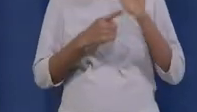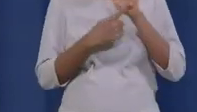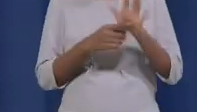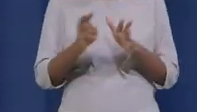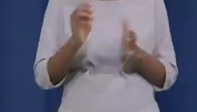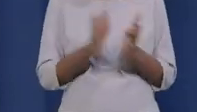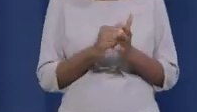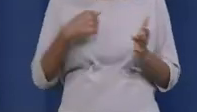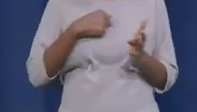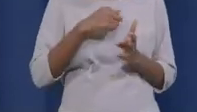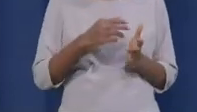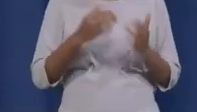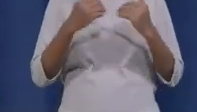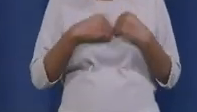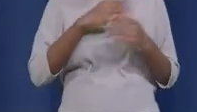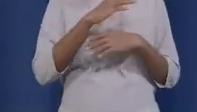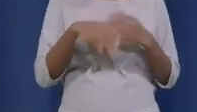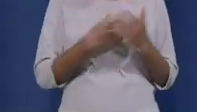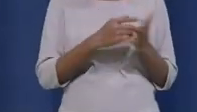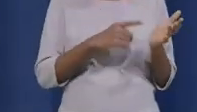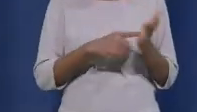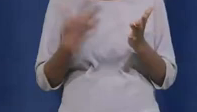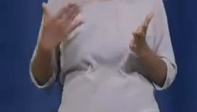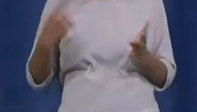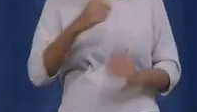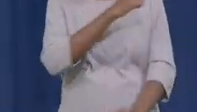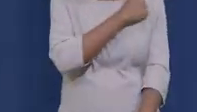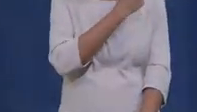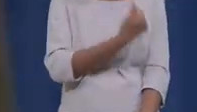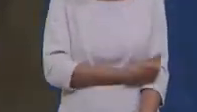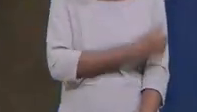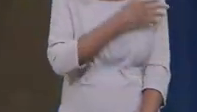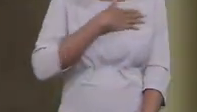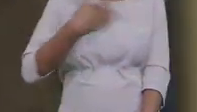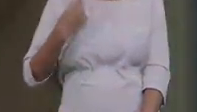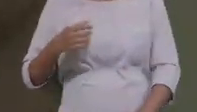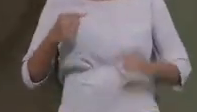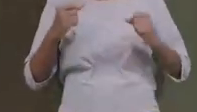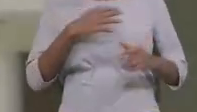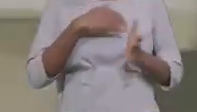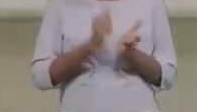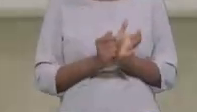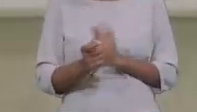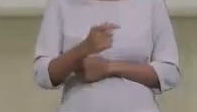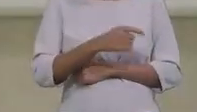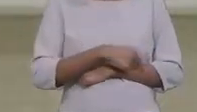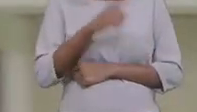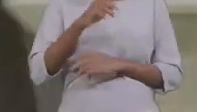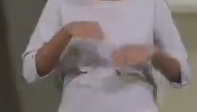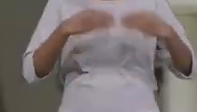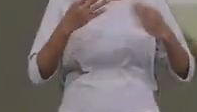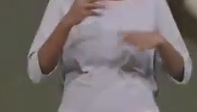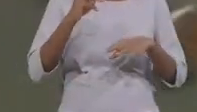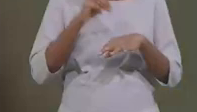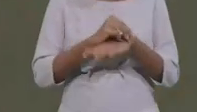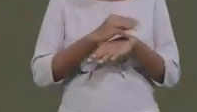montrer que nous avons déjà toutes ces choses, l'autorité et la puissance. Et ce jour-là, j'ai